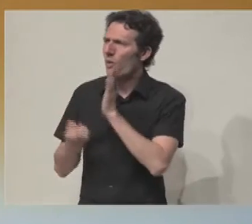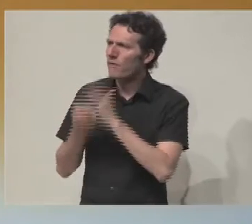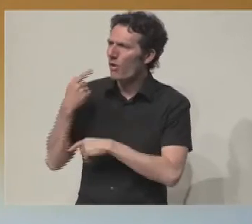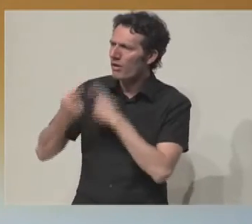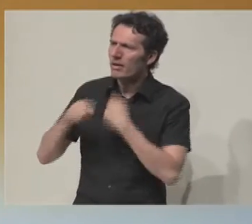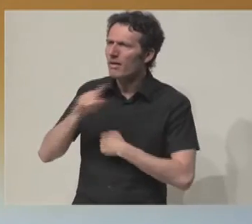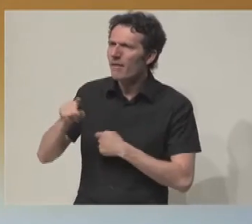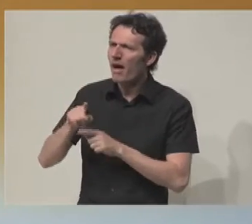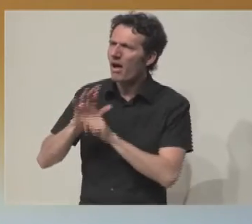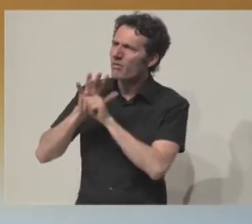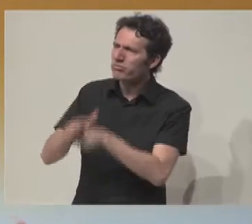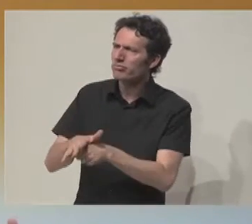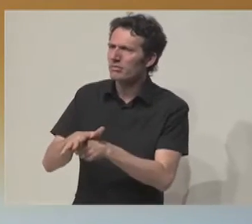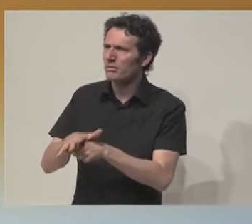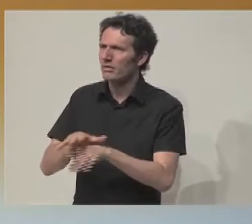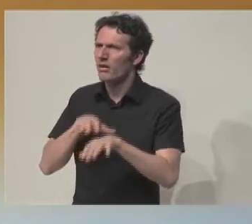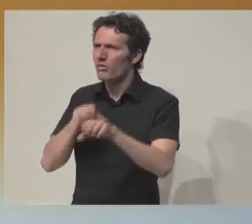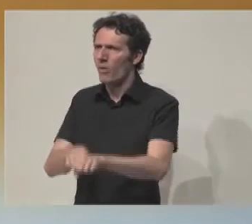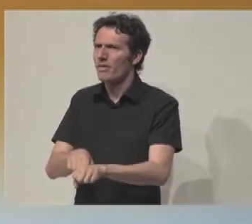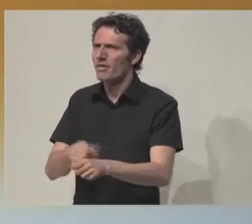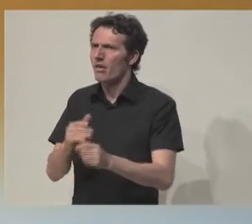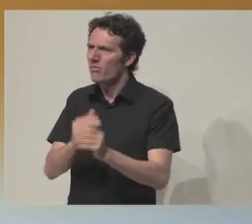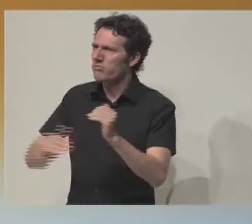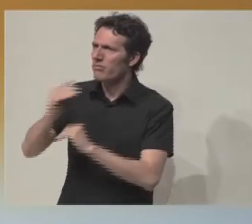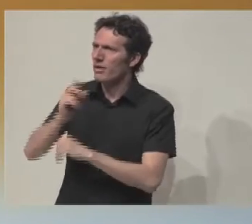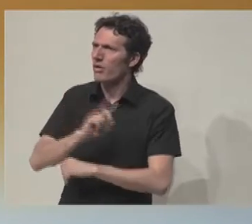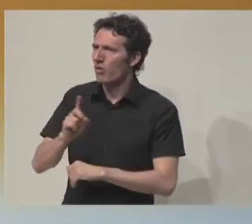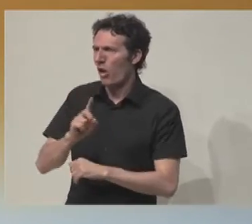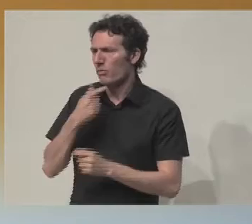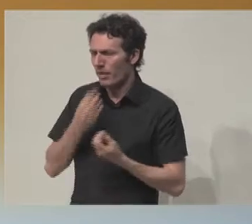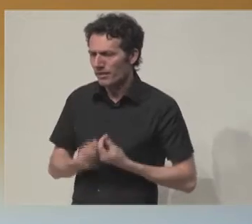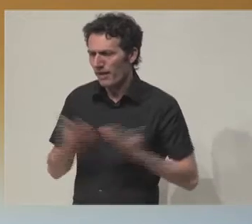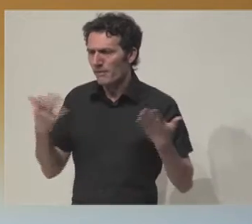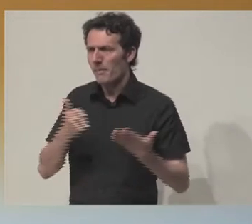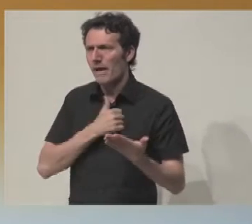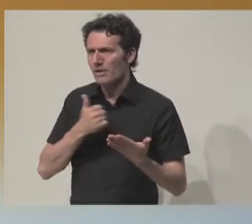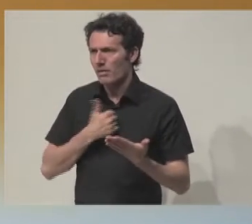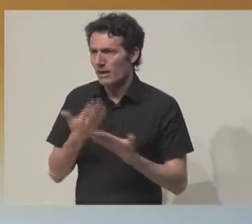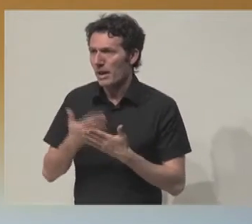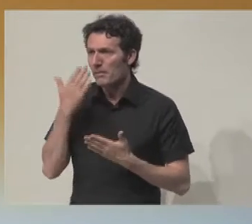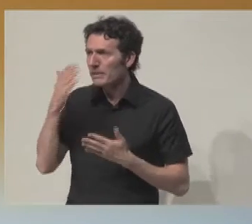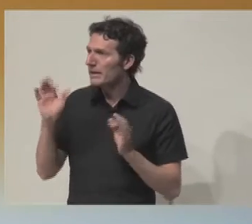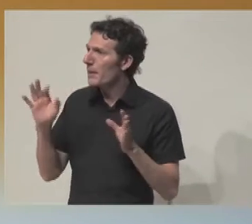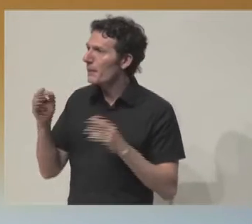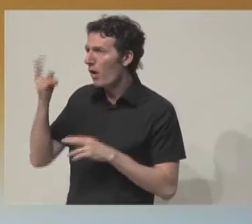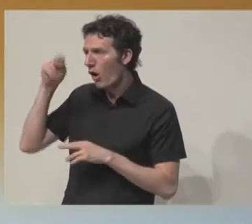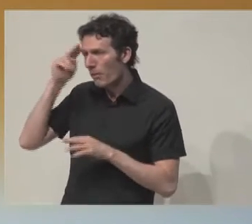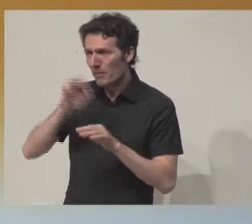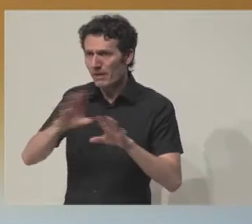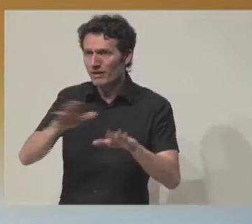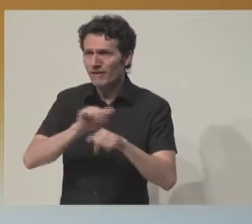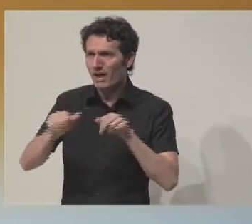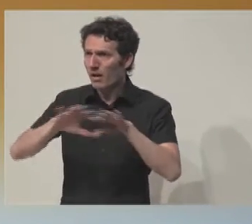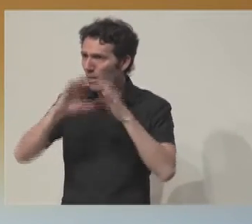domination mais au contraire une politique de développement pour les autres personne ne le fera si l'europe ne le fait pas questions planétaires